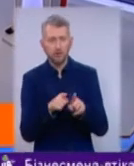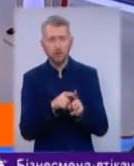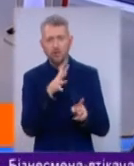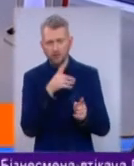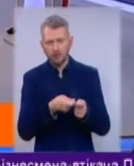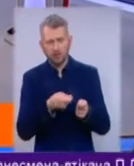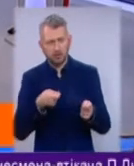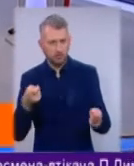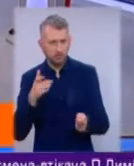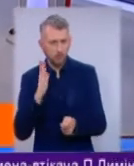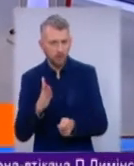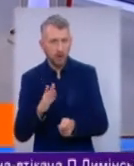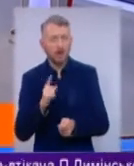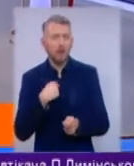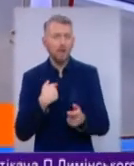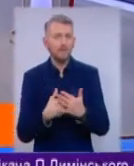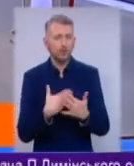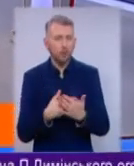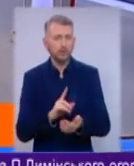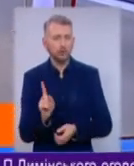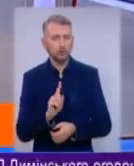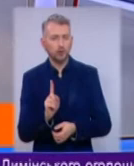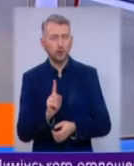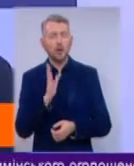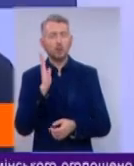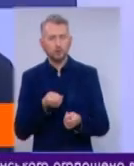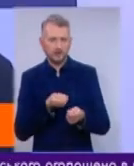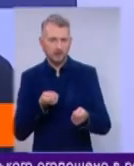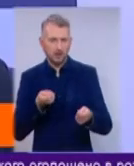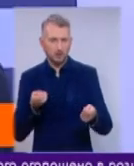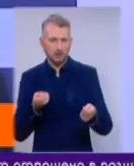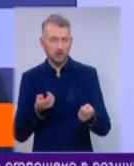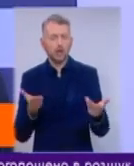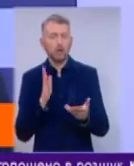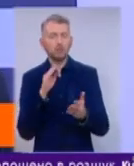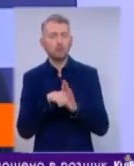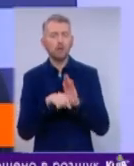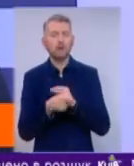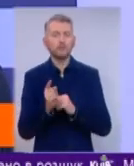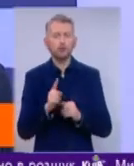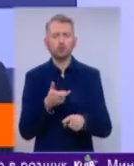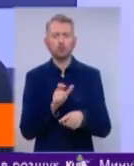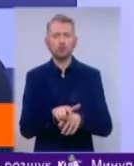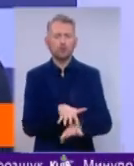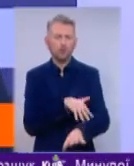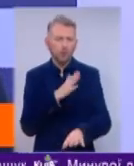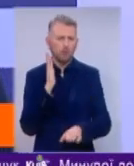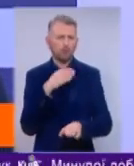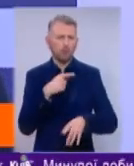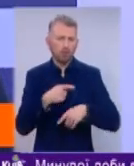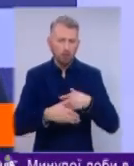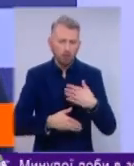Але я підозрюю, що буде затягування, яке буде полягати в тому, що дуже довго буде все це